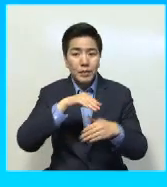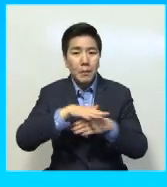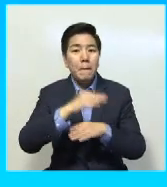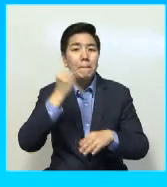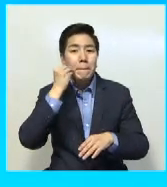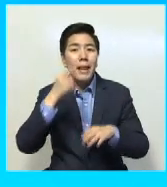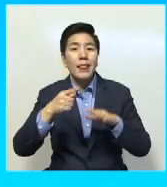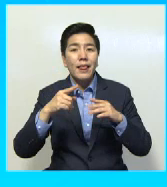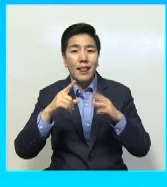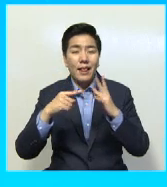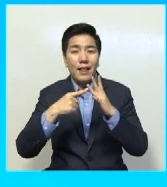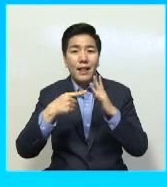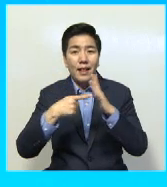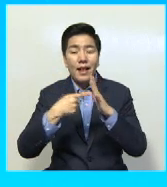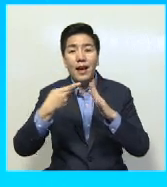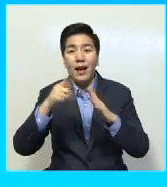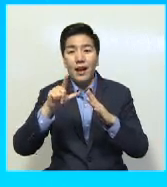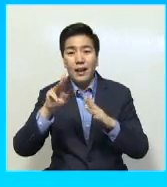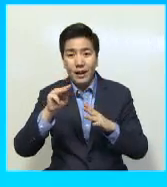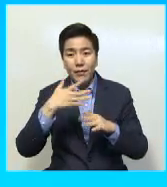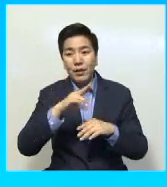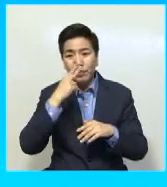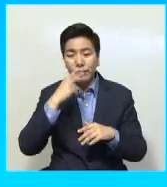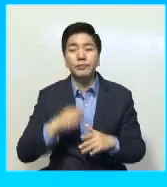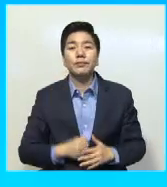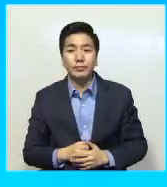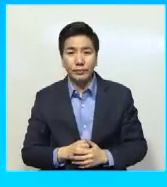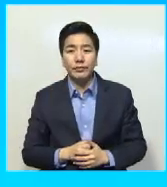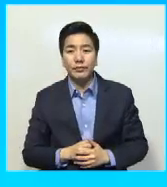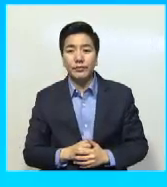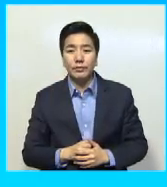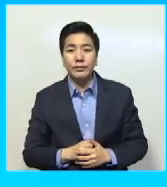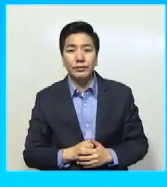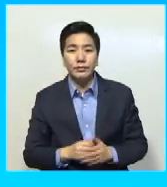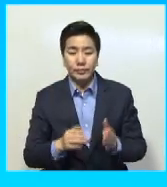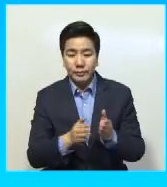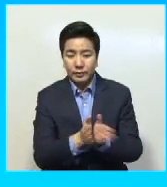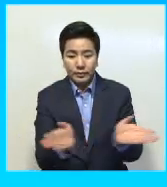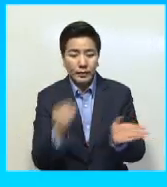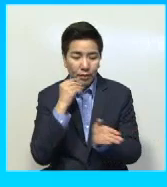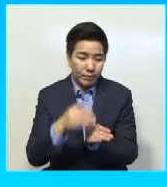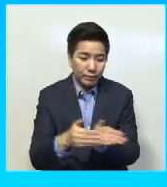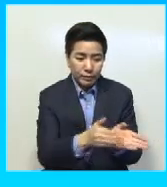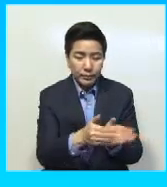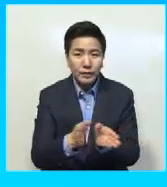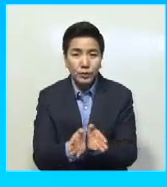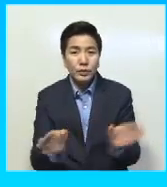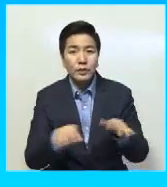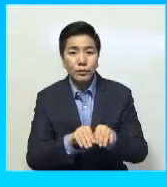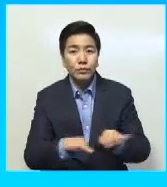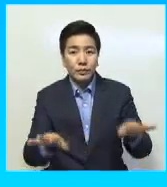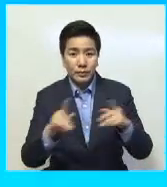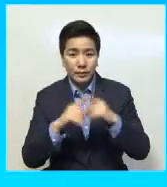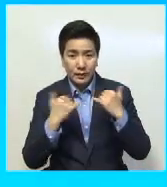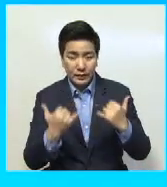แหลมนะครับแล้วก็ตัดเข้าสู่ระบบซ้ายขวาแล้วก็คลองดีเก้านะครับซึ่งคะแนนว่